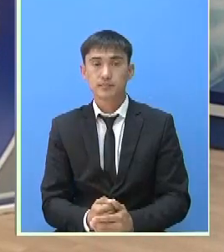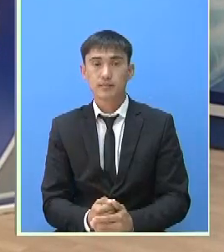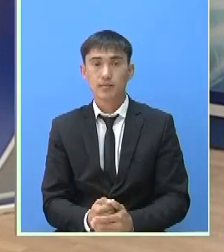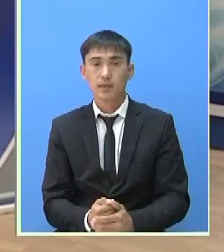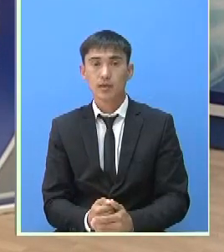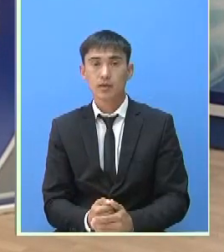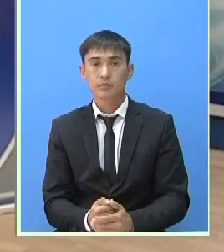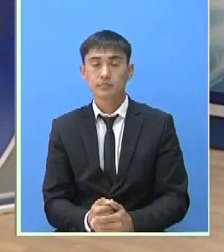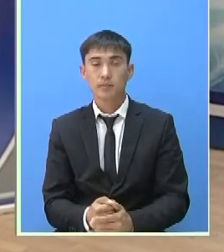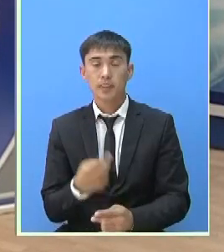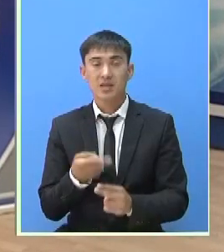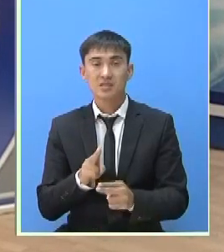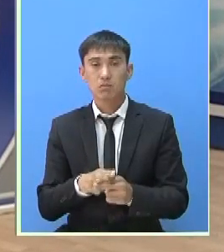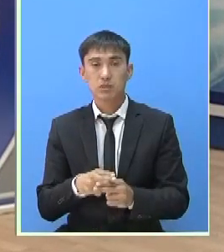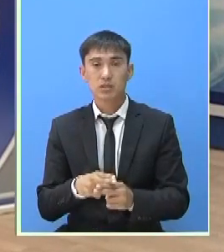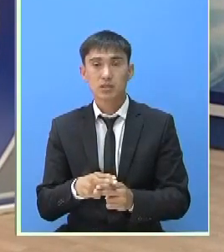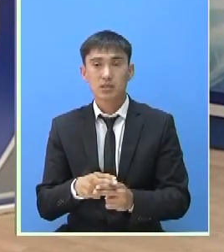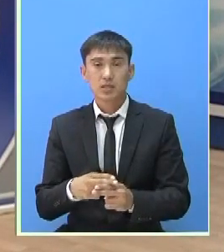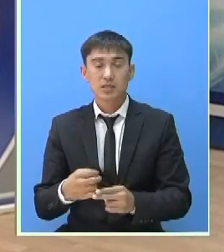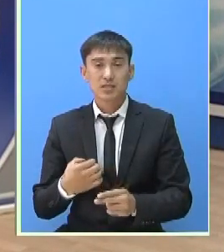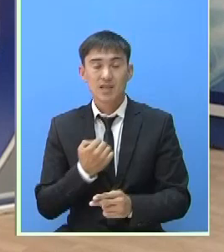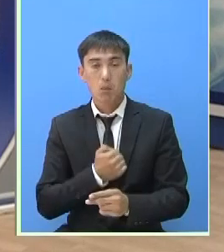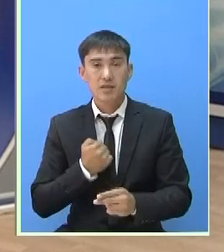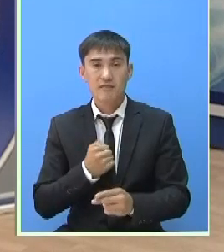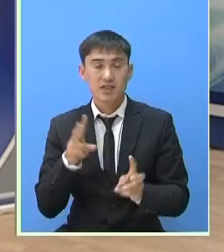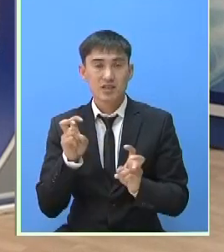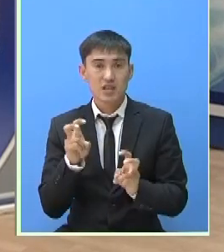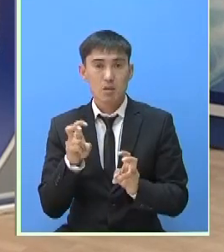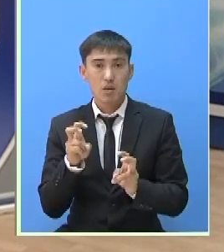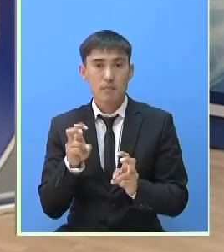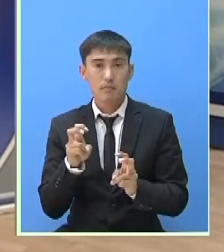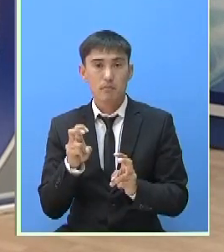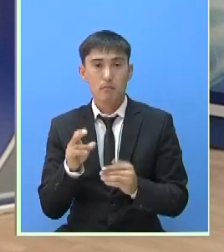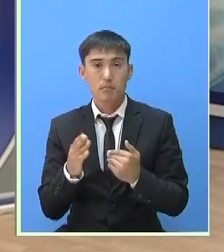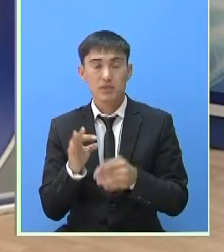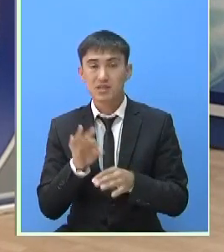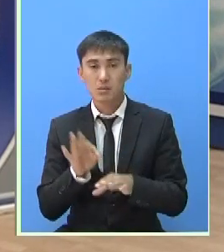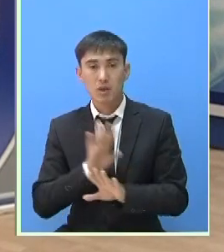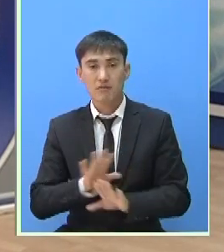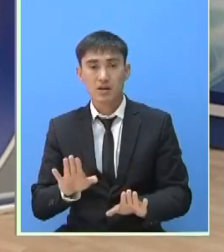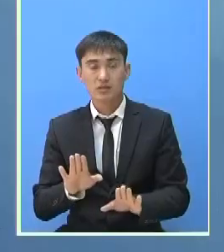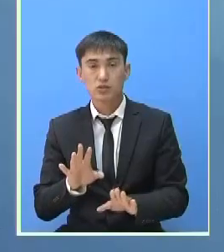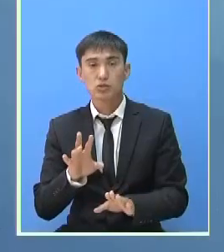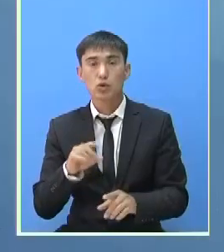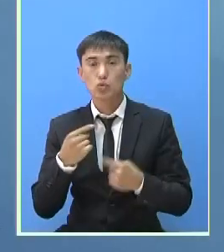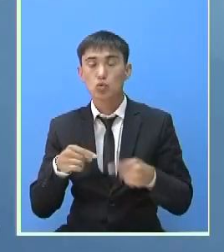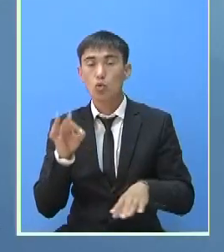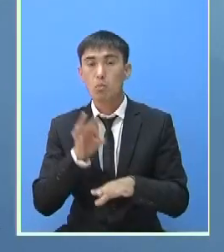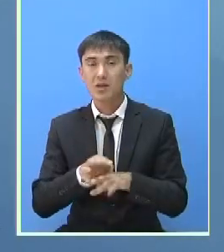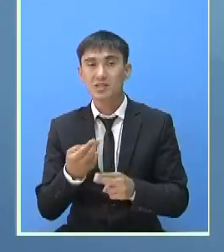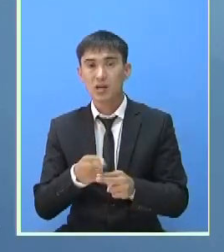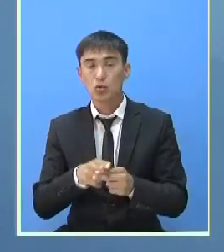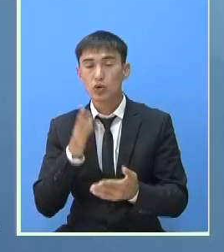касается самой злободневной темы последних двух лет, но не заболеваемости, а другой болезни,